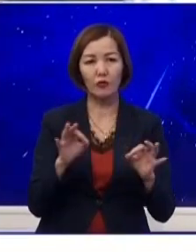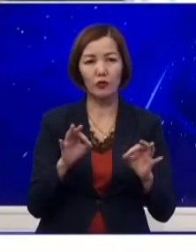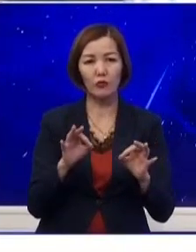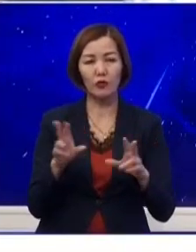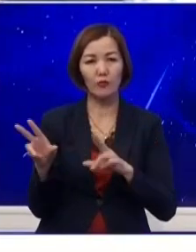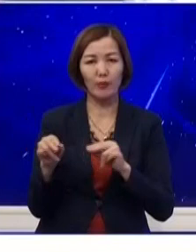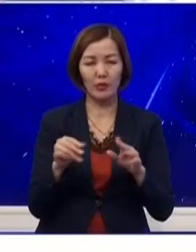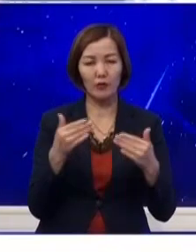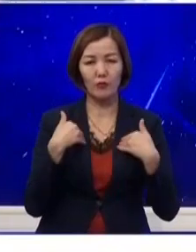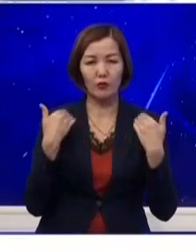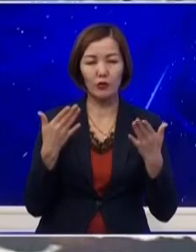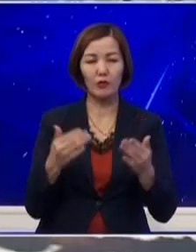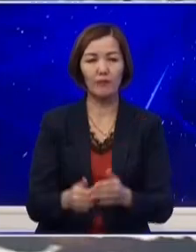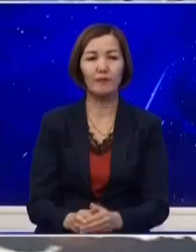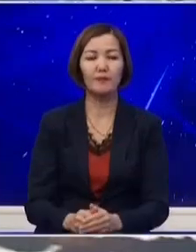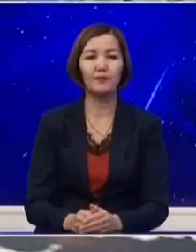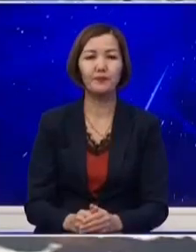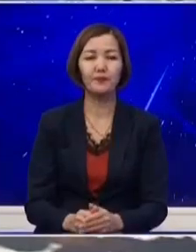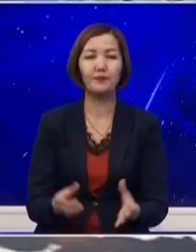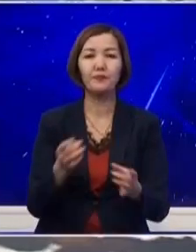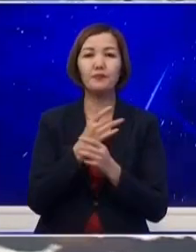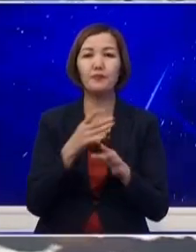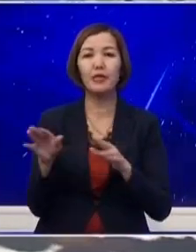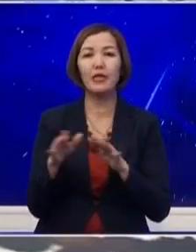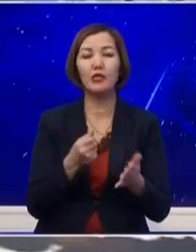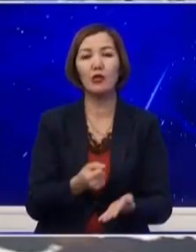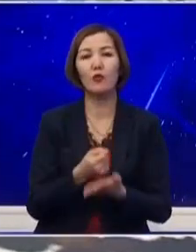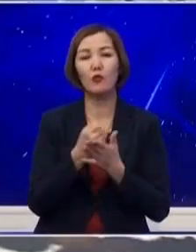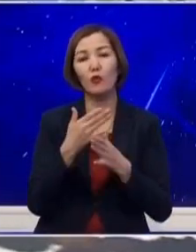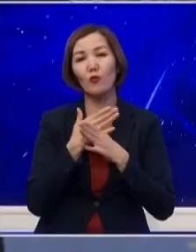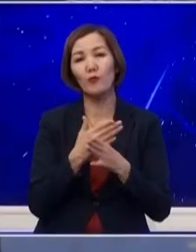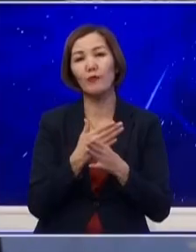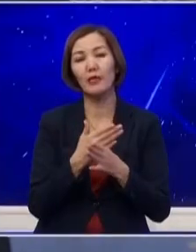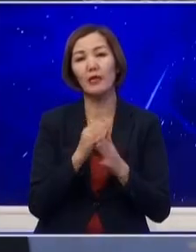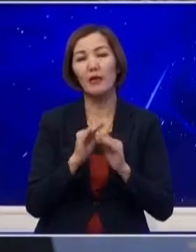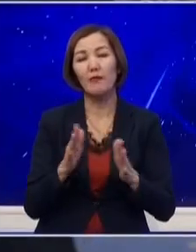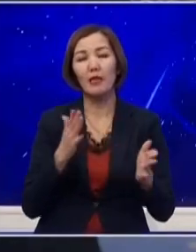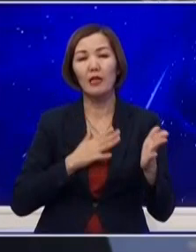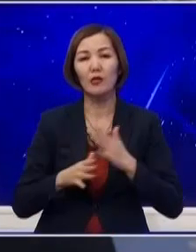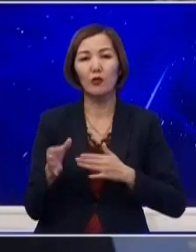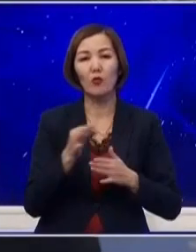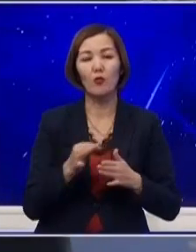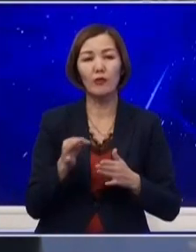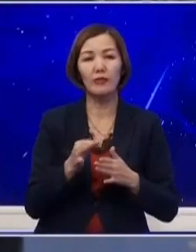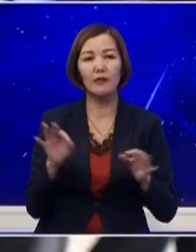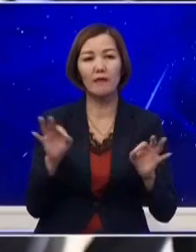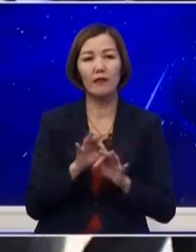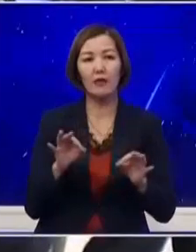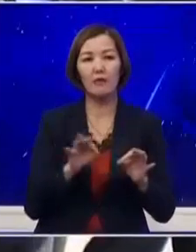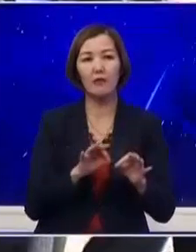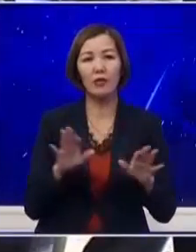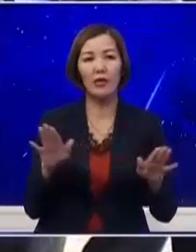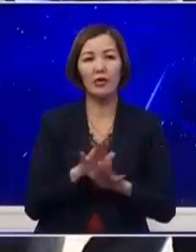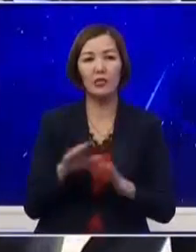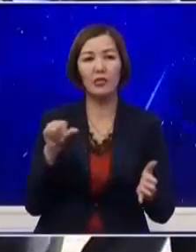балаларымыздың бақытты болсын деп тілеймін. Мерекелік шараға қолдау көрсетіп, балаларды қуанту үшін облыстық филармония өнерпаздары арнайы